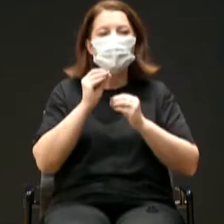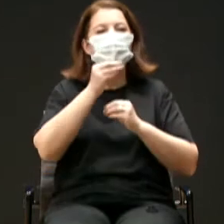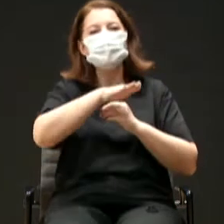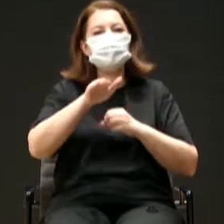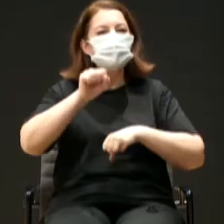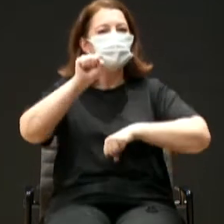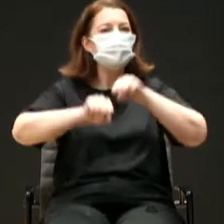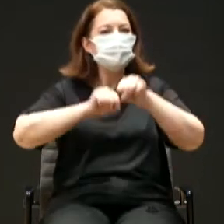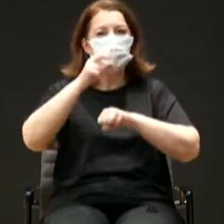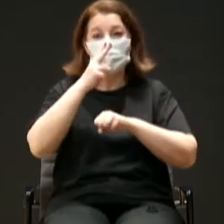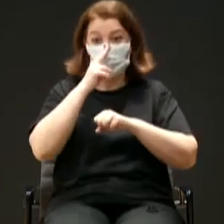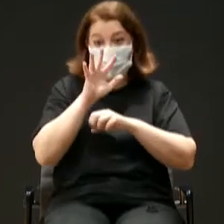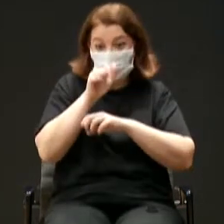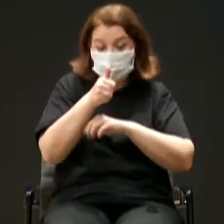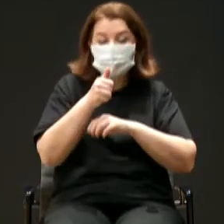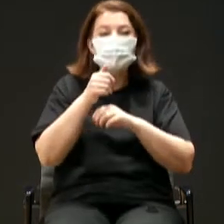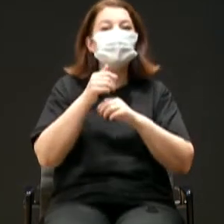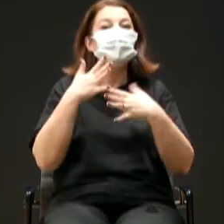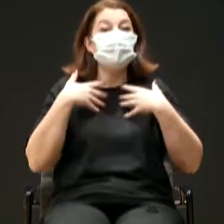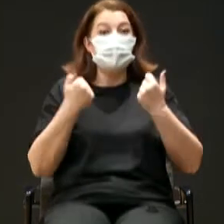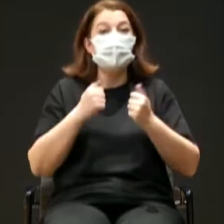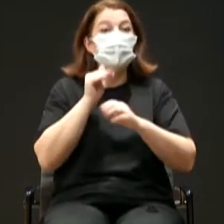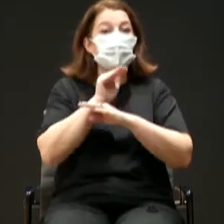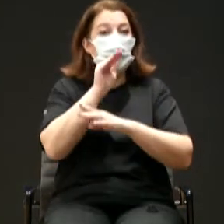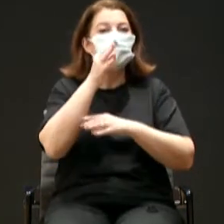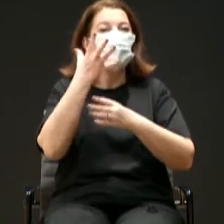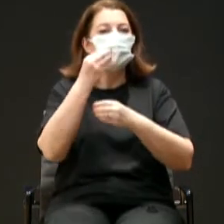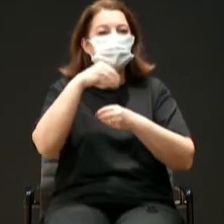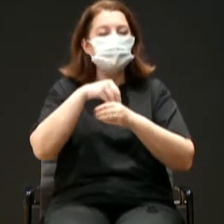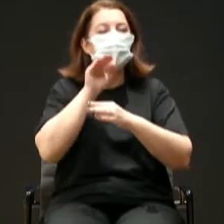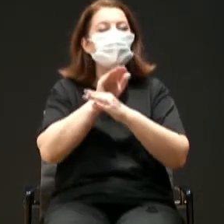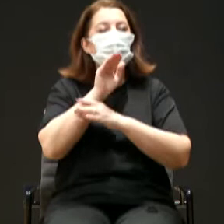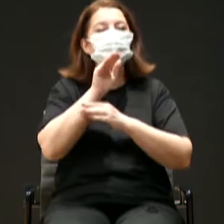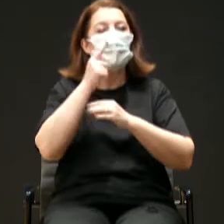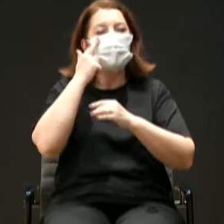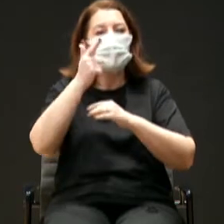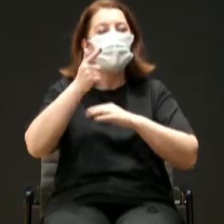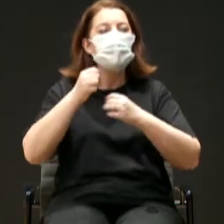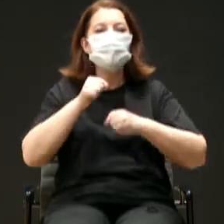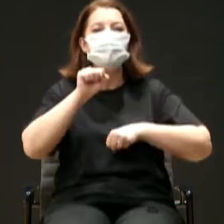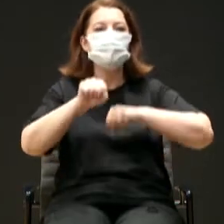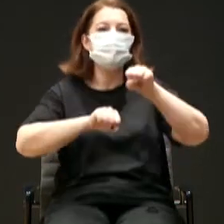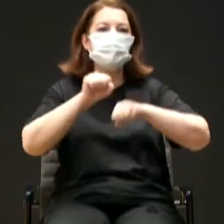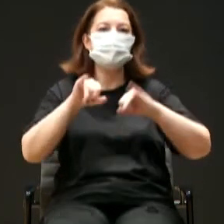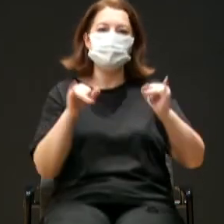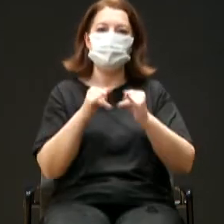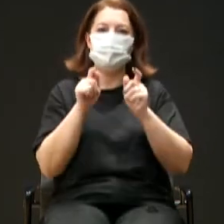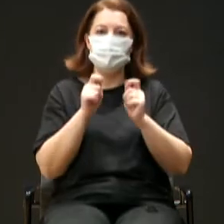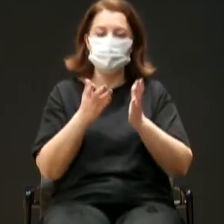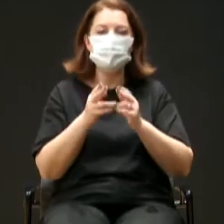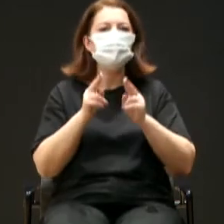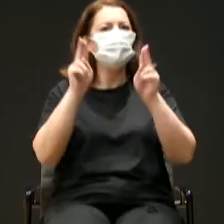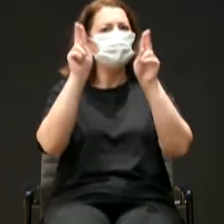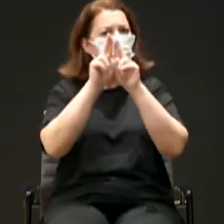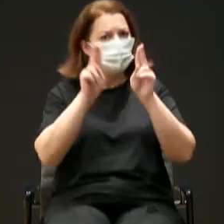ve sağlıklı bir yaşama özendirmek için Yaşam Vadisi ikinci etapta bisiklet şenliği yaptık. Ulusal ve uluslararası